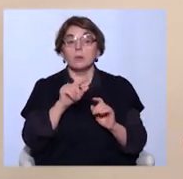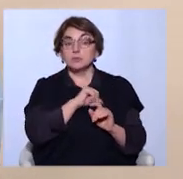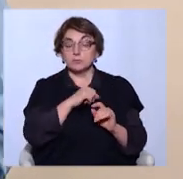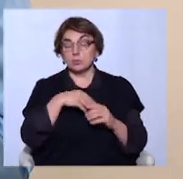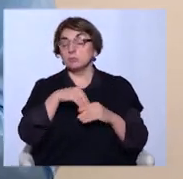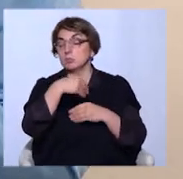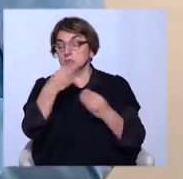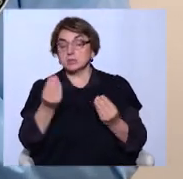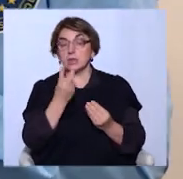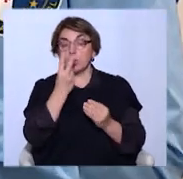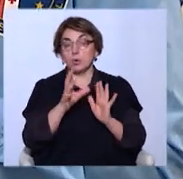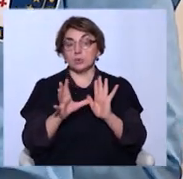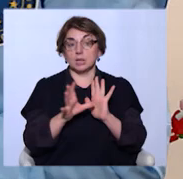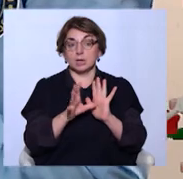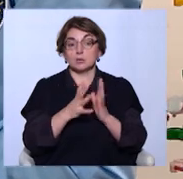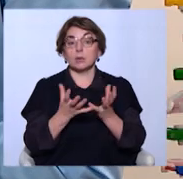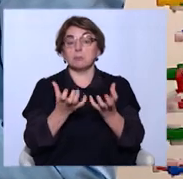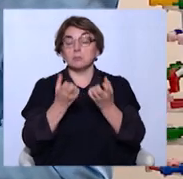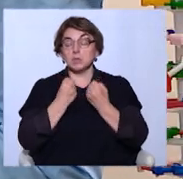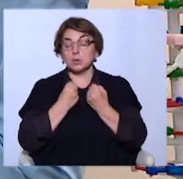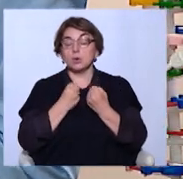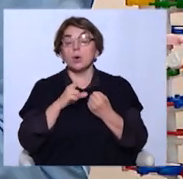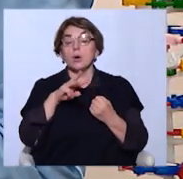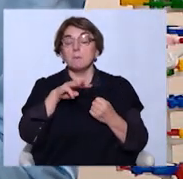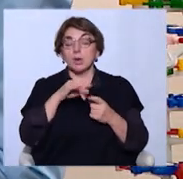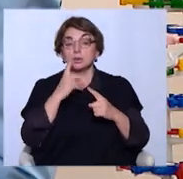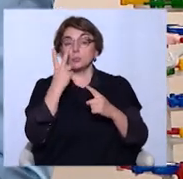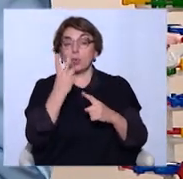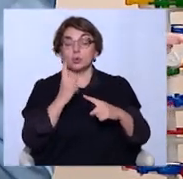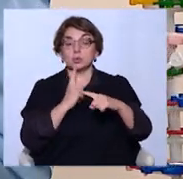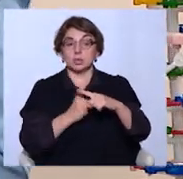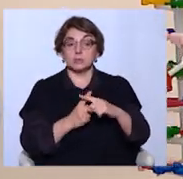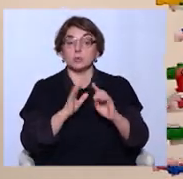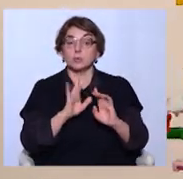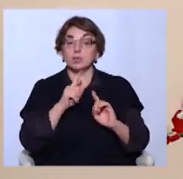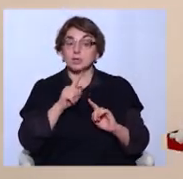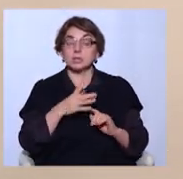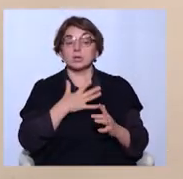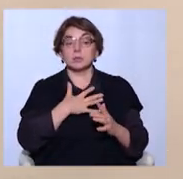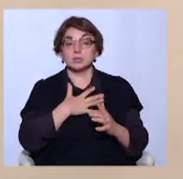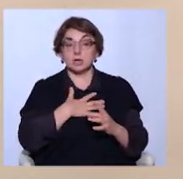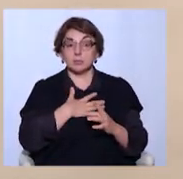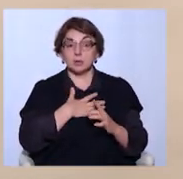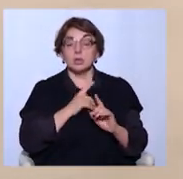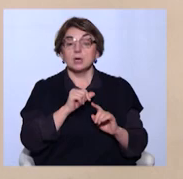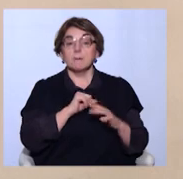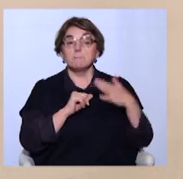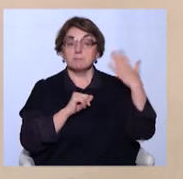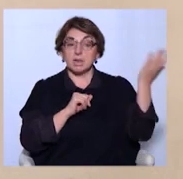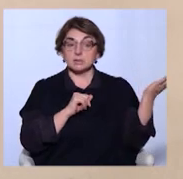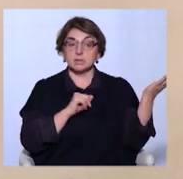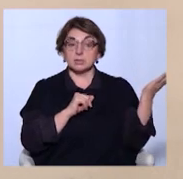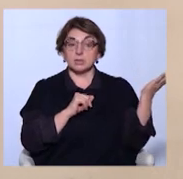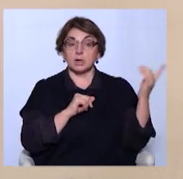მაგნიუმმა გასცა 2 ელექტრონი და მივიღეთ მაგნიუმის 2 დადებითი. ხოლო რაც შეეხება ჟანგბადს, შეხედეთ,